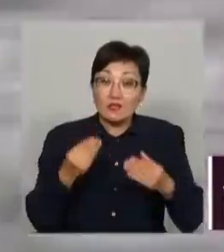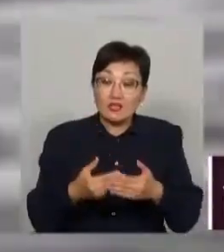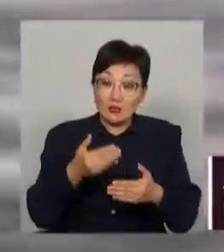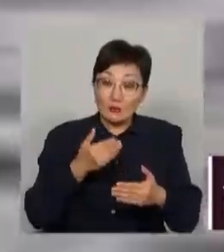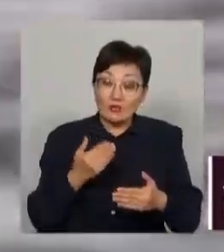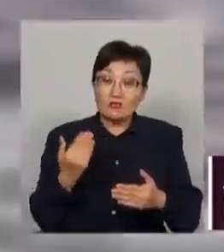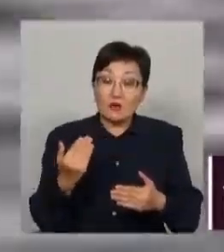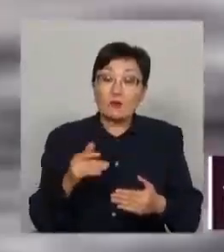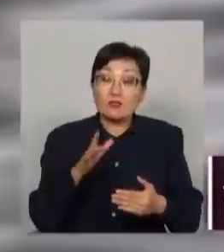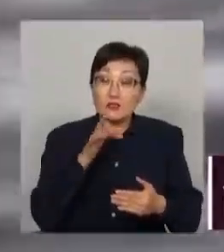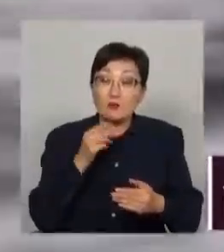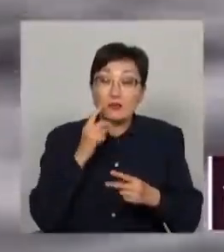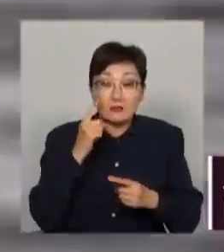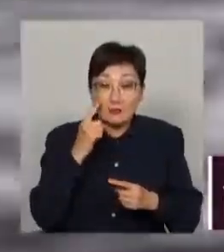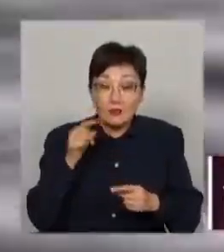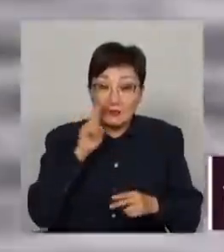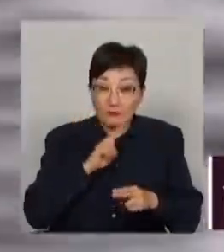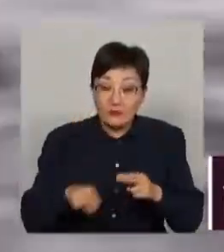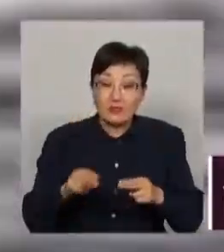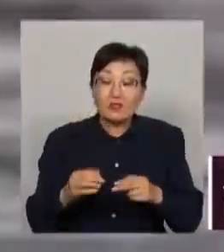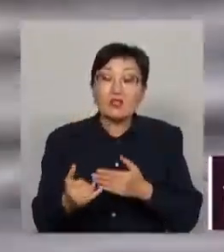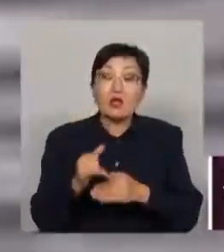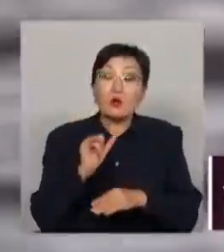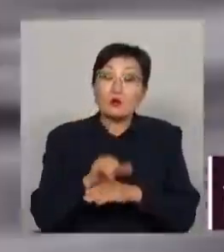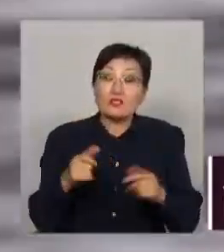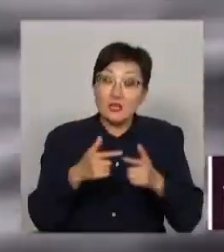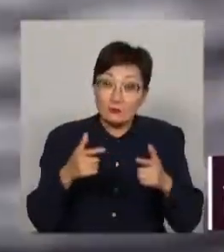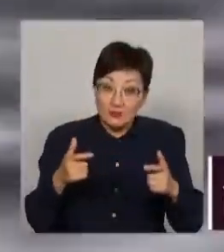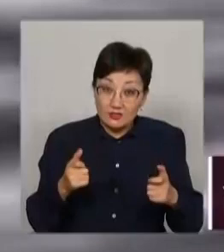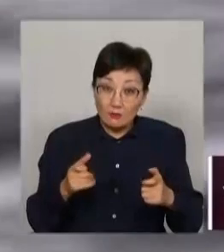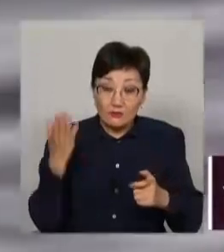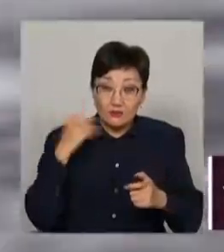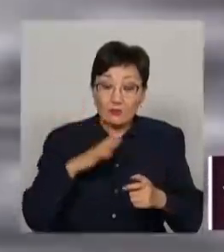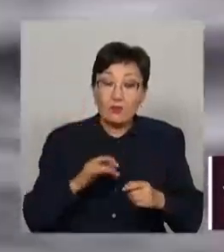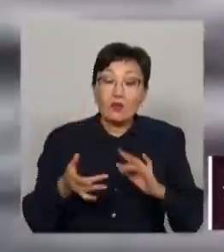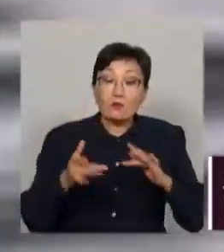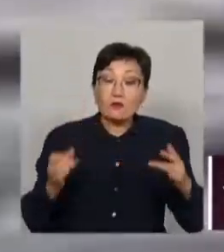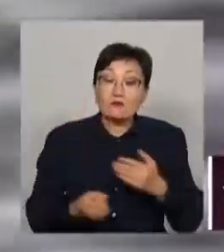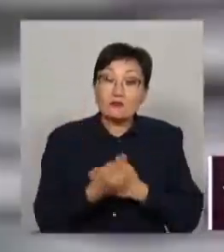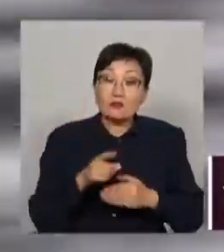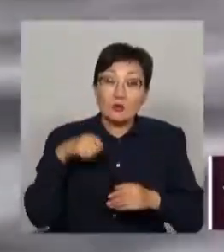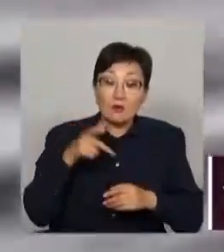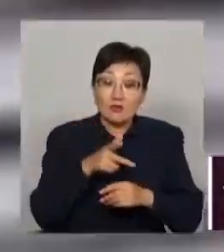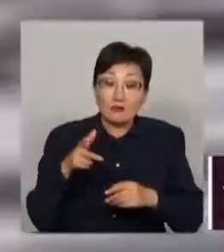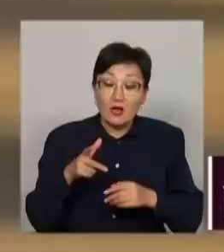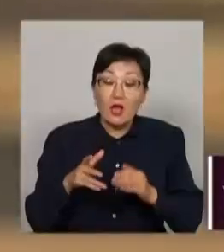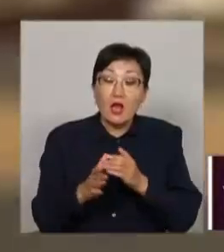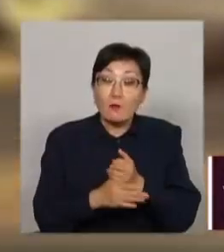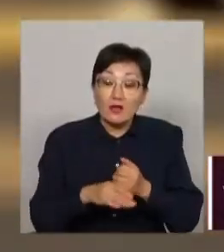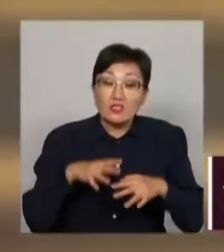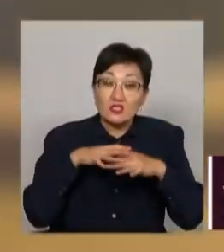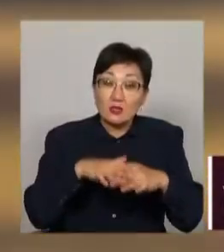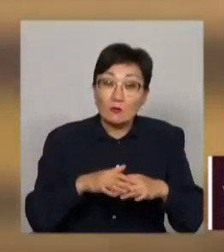так как именно тогда заметили пропажу гости в одном из отелей. Напомню, ранее в сети появилось видео нападения морского хищника